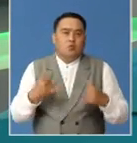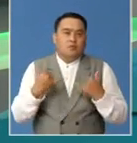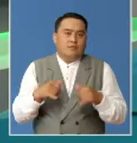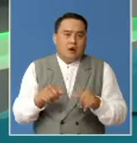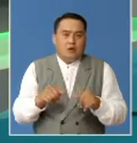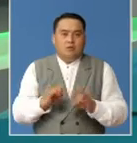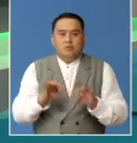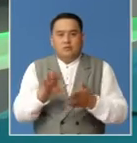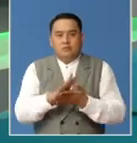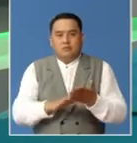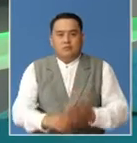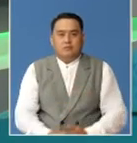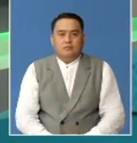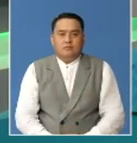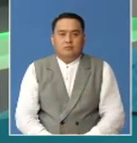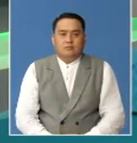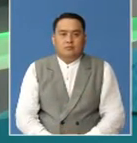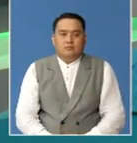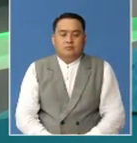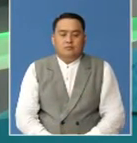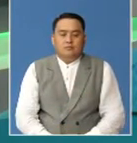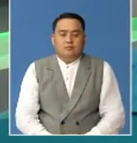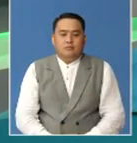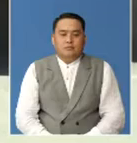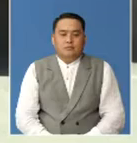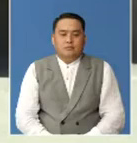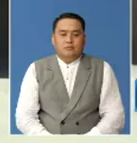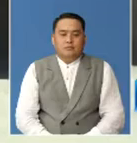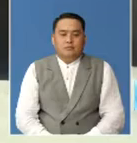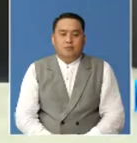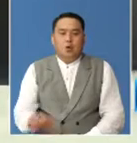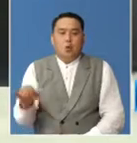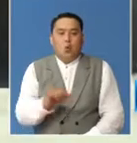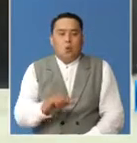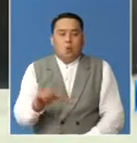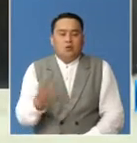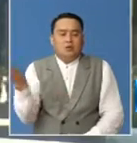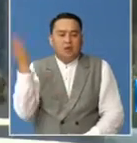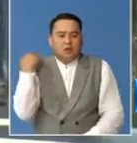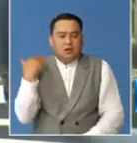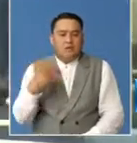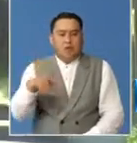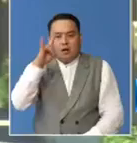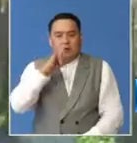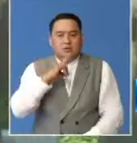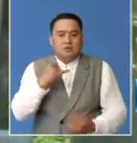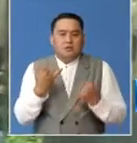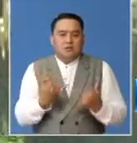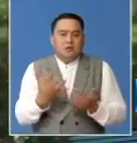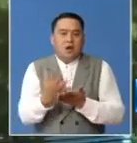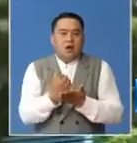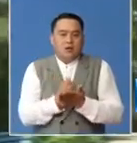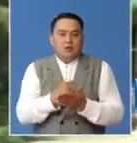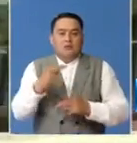Так ли это на самом деле, убедилась наша съемочная группа. Уральск – один из древнейших городов Казахстана. По сей день в нем